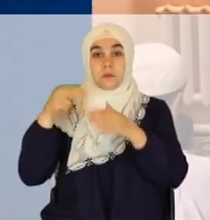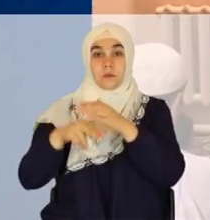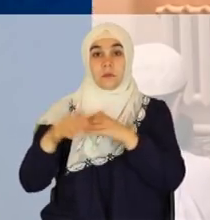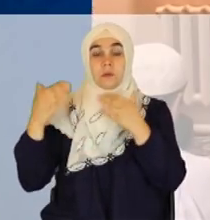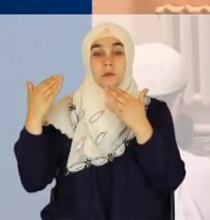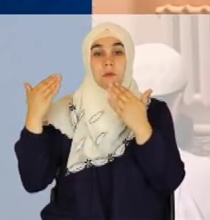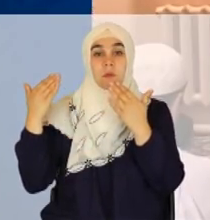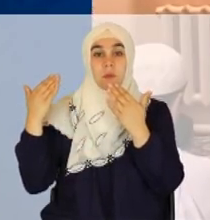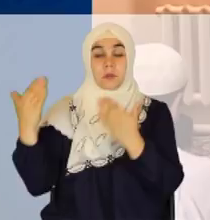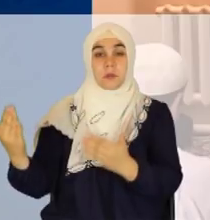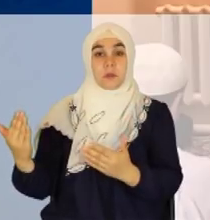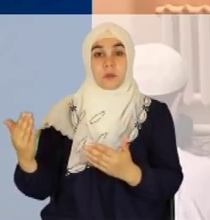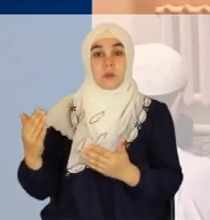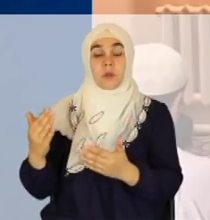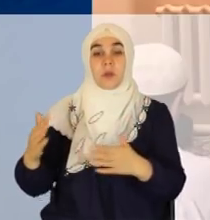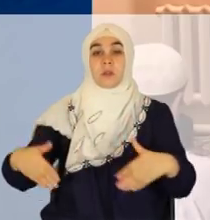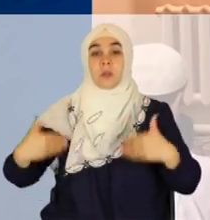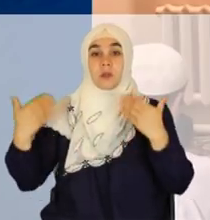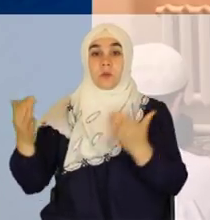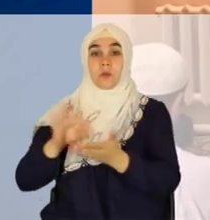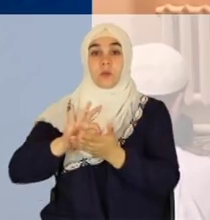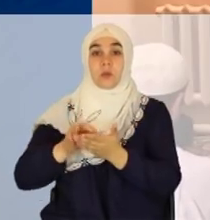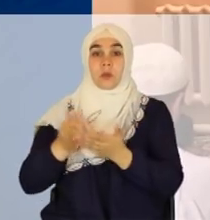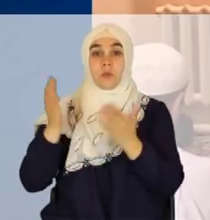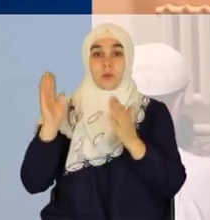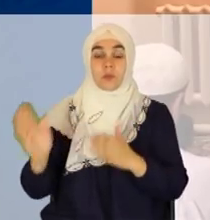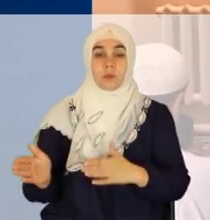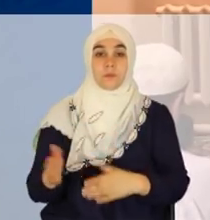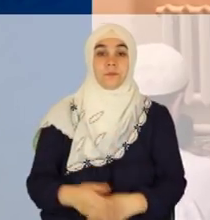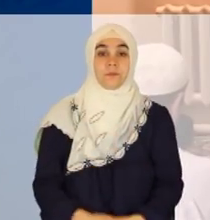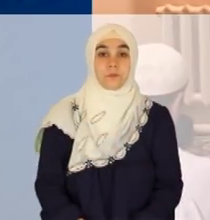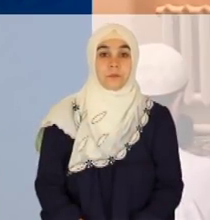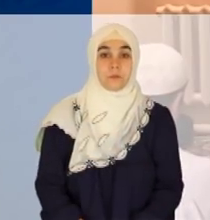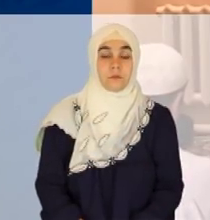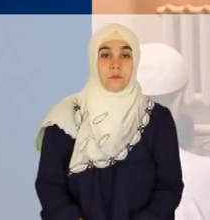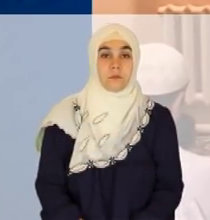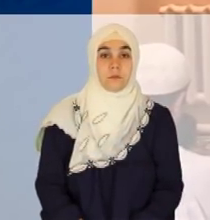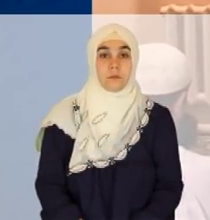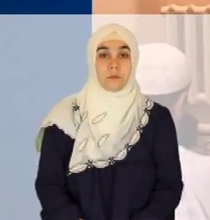payg'ambarimiz Muhammad Mustafa'ga salovatu durudlar bo'lsin.